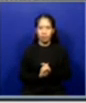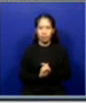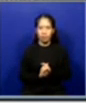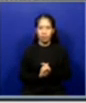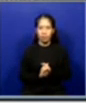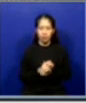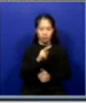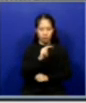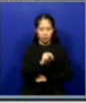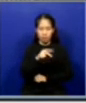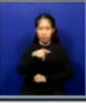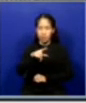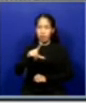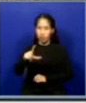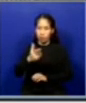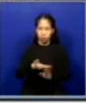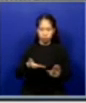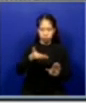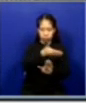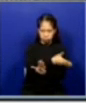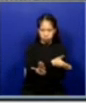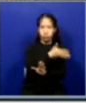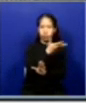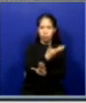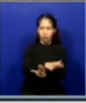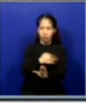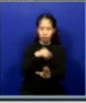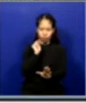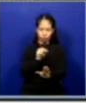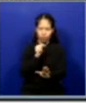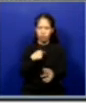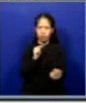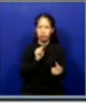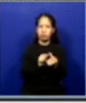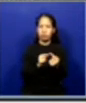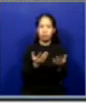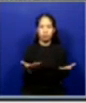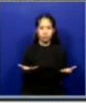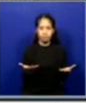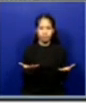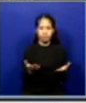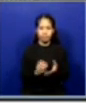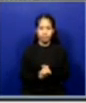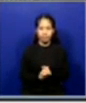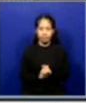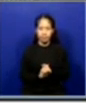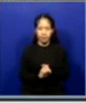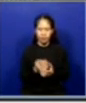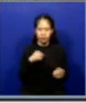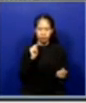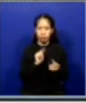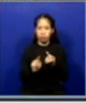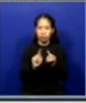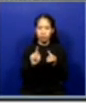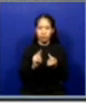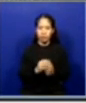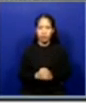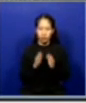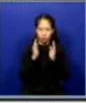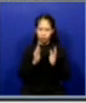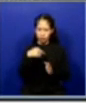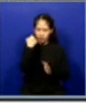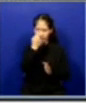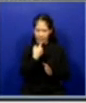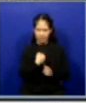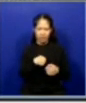NPL นั้นมันเป็นก่อนแล้วตัวนี้มันจะเข้าถึงได้ยังไงมันจะเข้าถึงได้อย่างไรคนที่มีความจริง